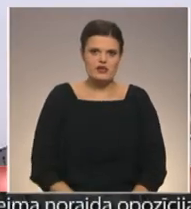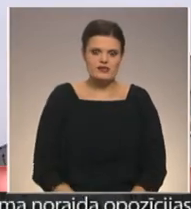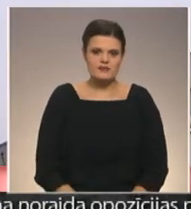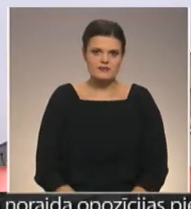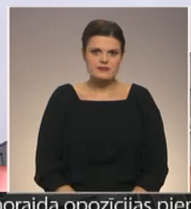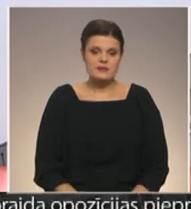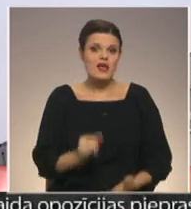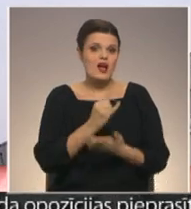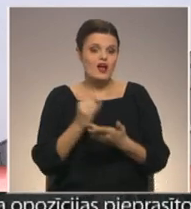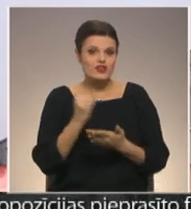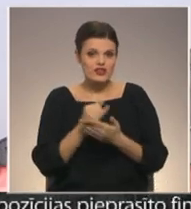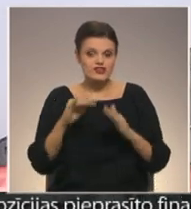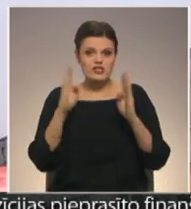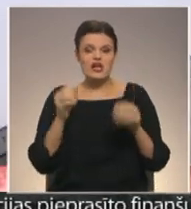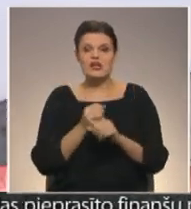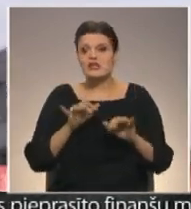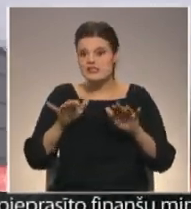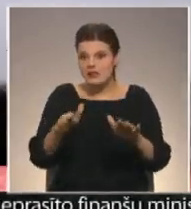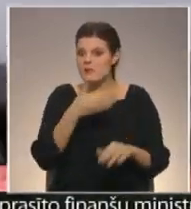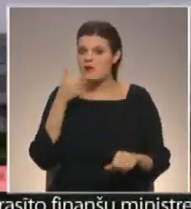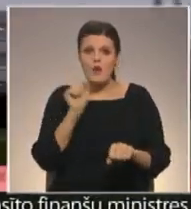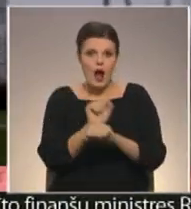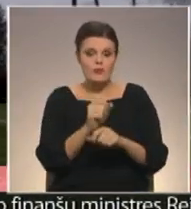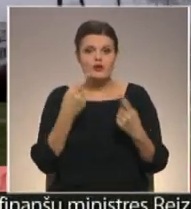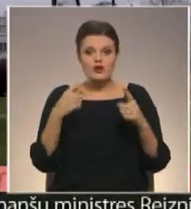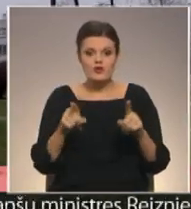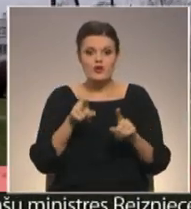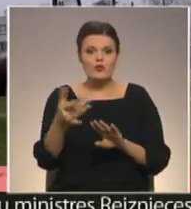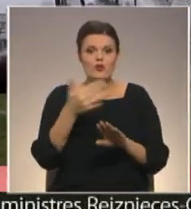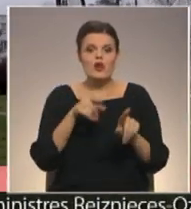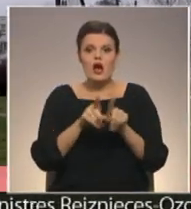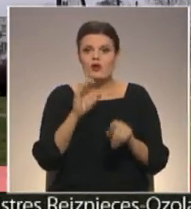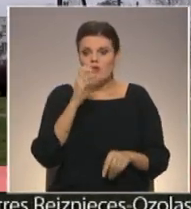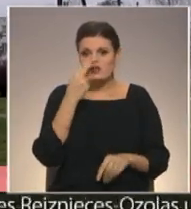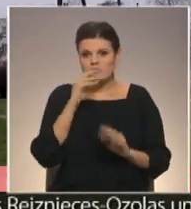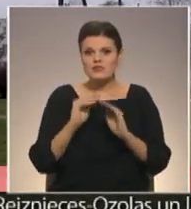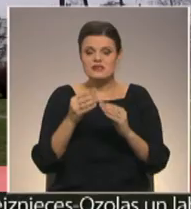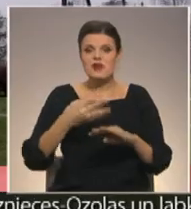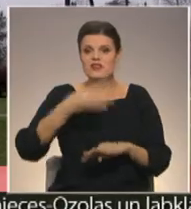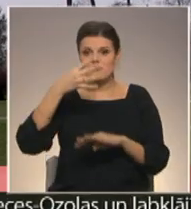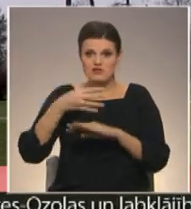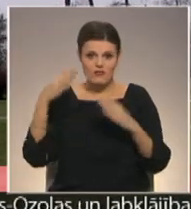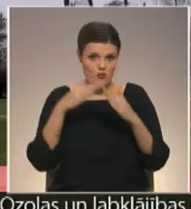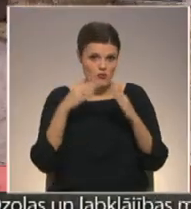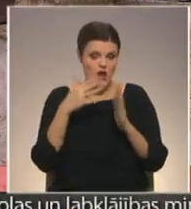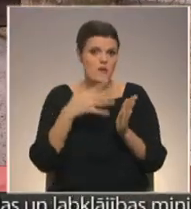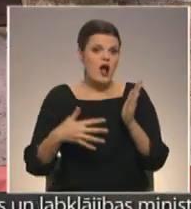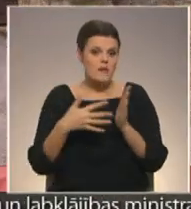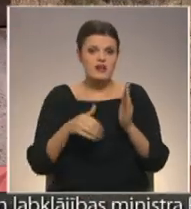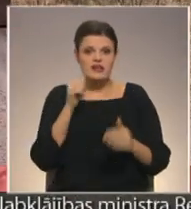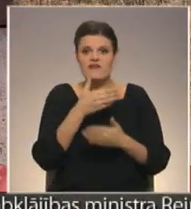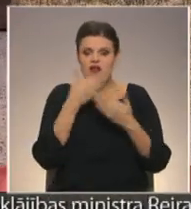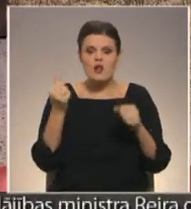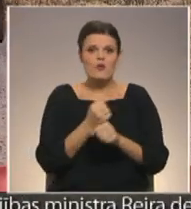koncentrācijā. Attīrīšanas iekārtu darbība gan nav apturēta, jo tajā nonāk arī notekūdeņi no ciemata daudzstāvu mājām. Aprēķināt vēl nav arī